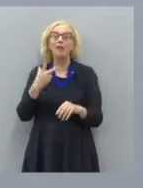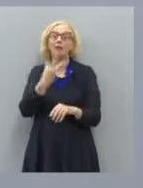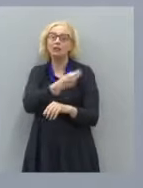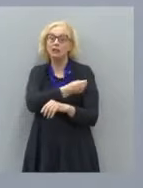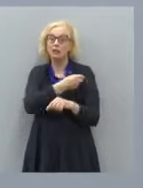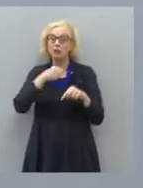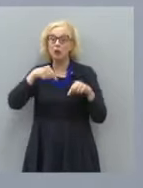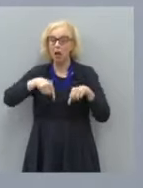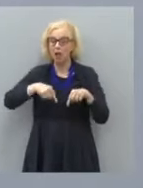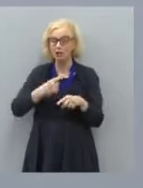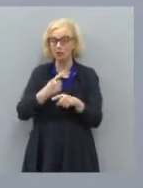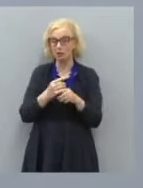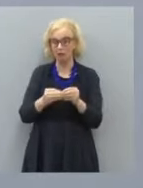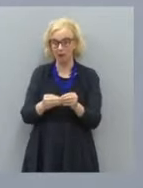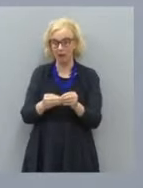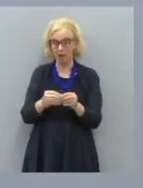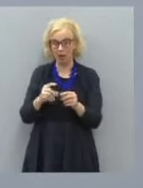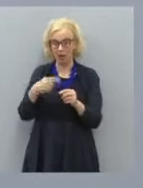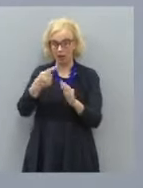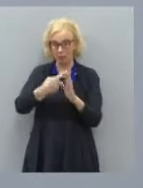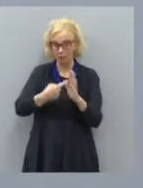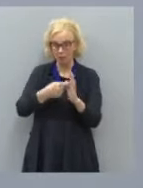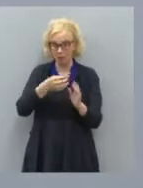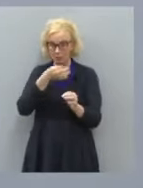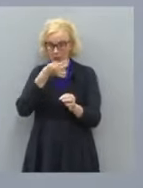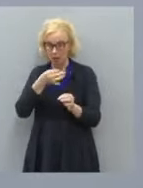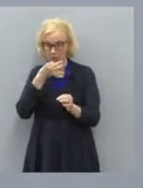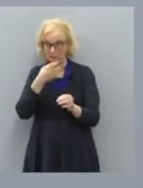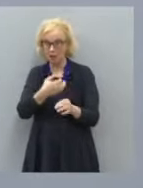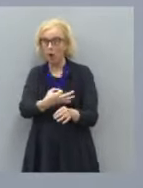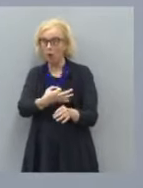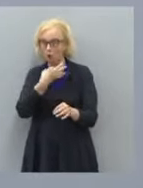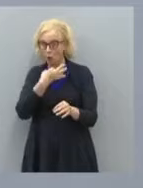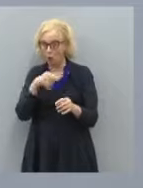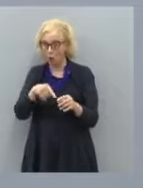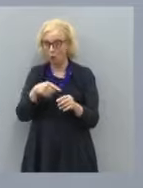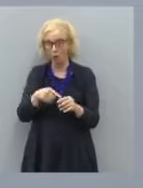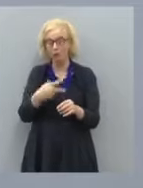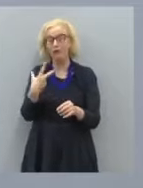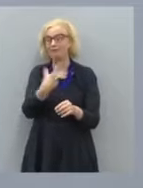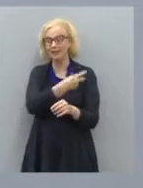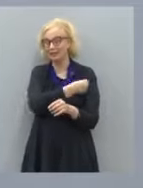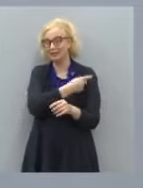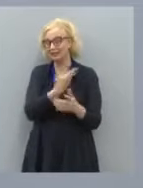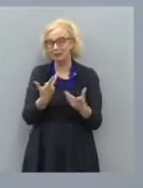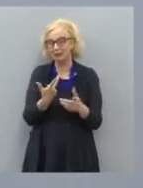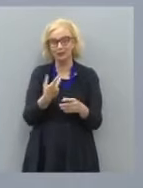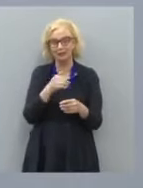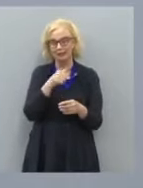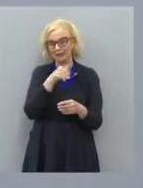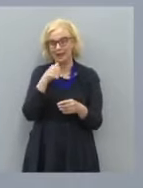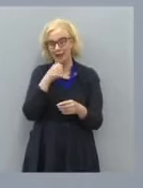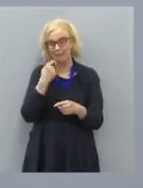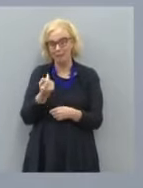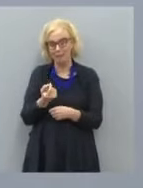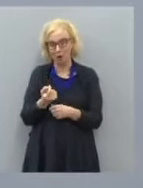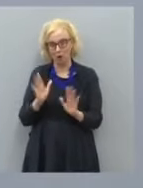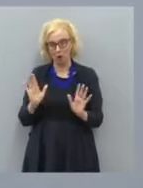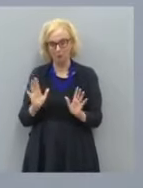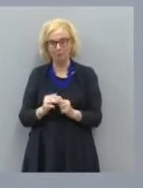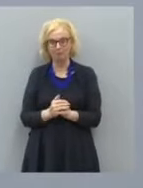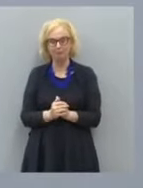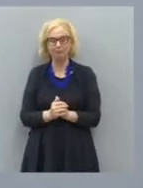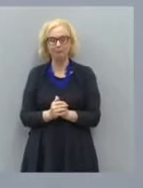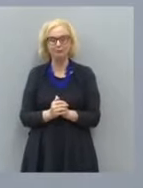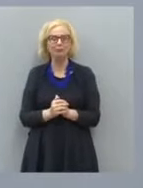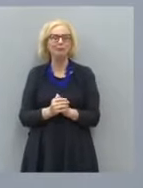ottobre a settembre facciano settembre ottobre si riparte con i server a poker diciamocelo chiaramente e quindi